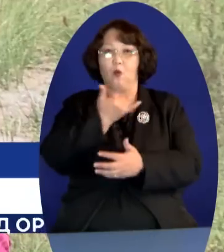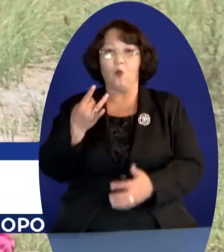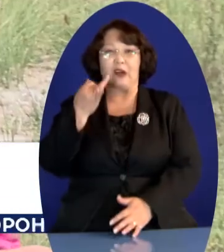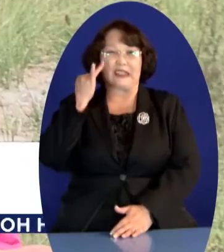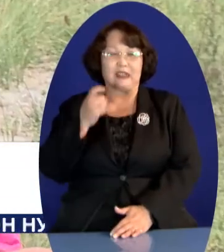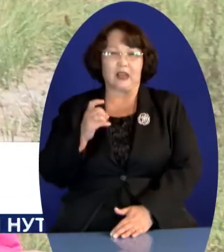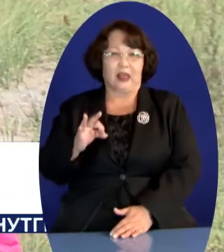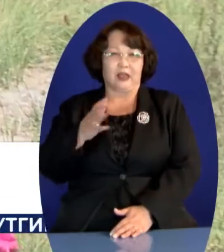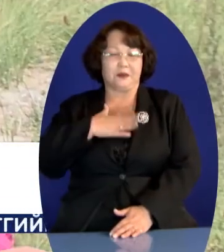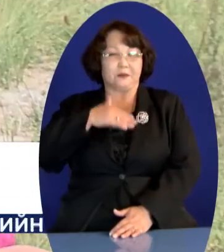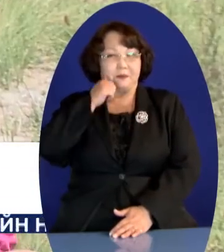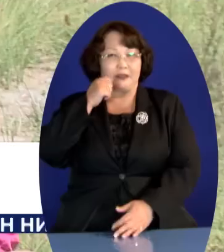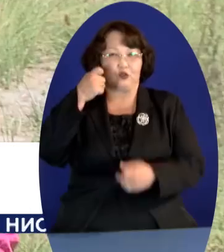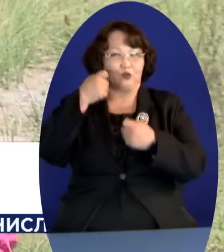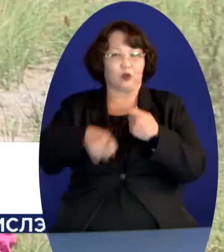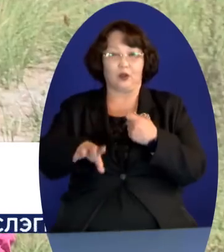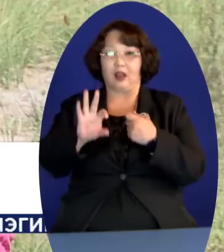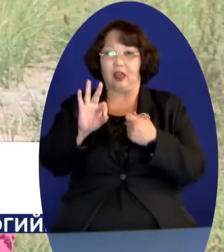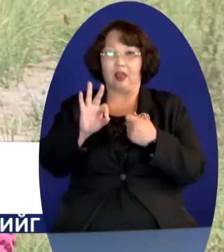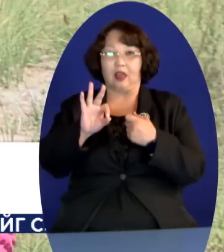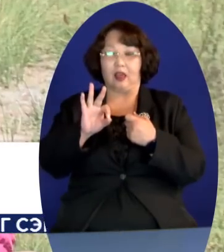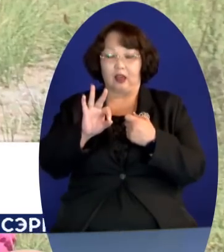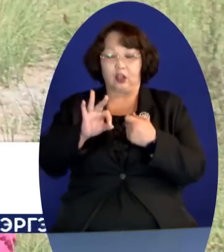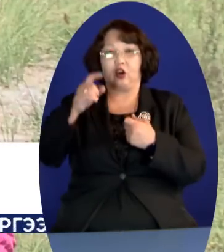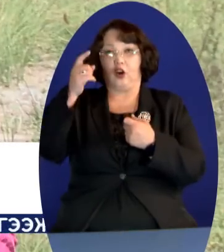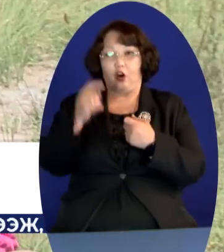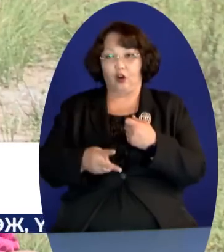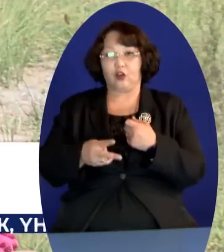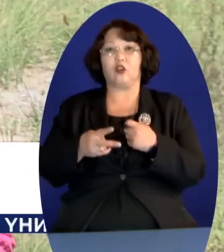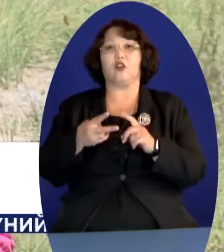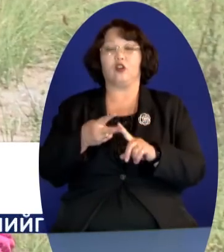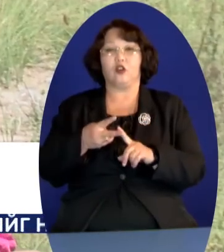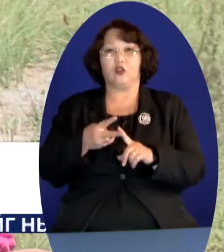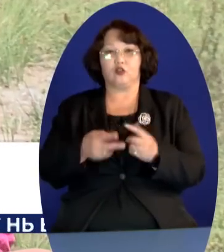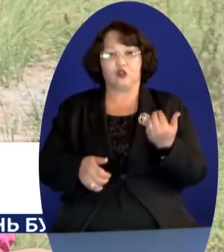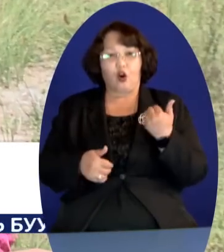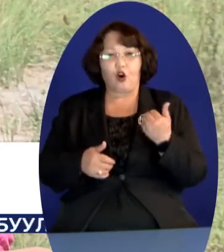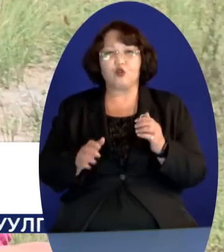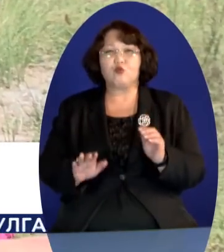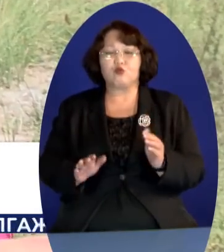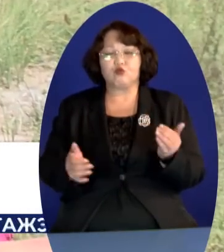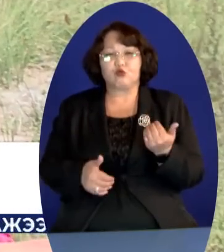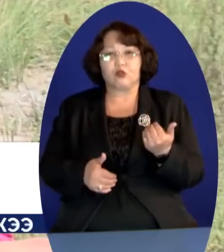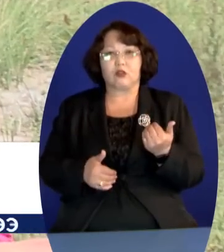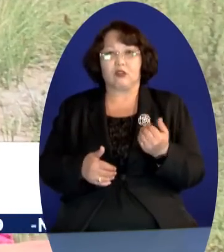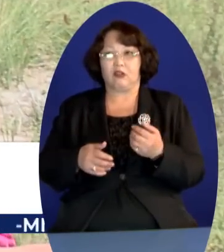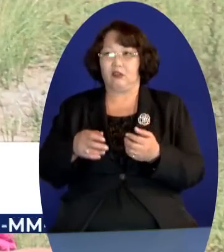Ингээд бас нэг удаад болоогүй. Хоёрт нь нөгөө нялх нойт нь жоохон хөвгтэйгээд бас ингэ тэнцвэл шаардчихт юм байлээ.